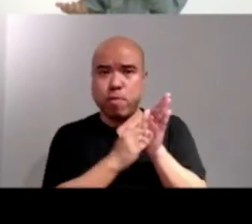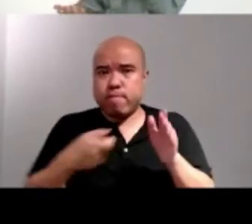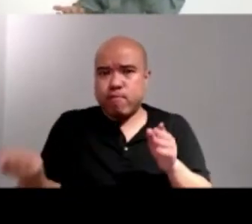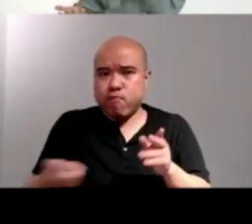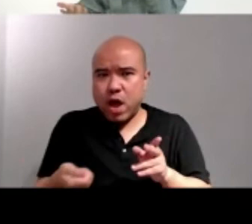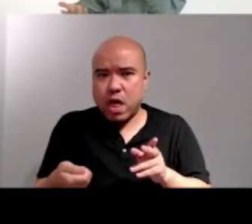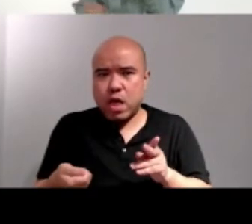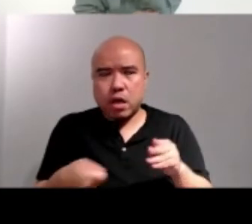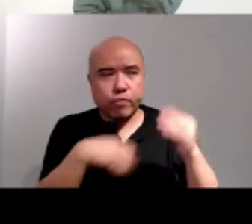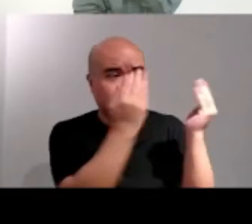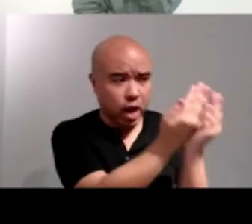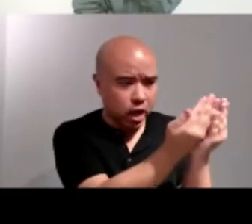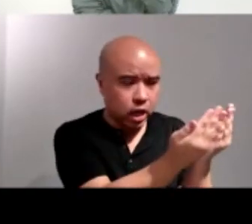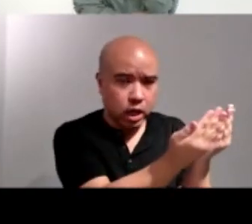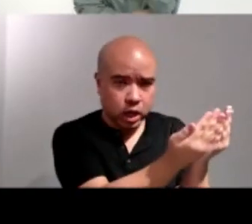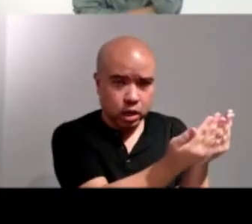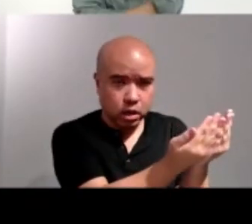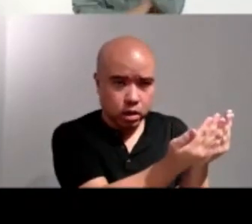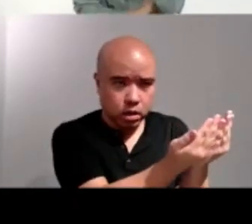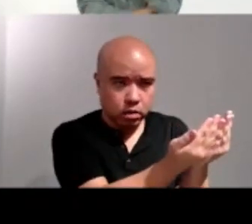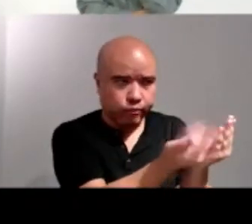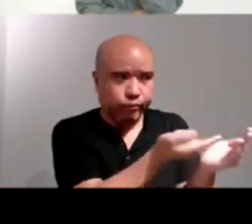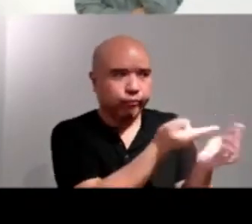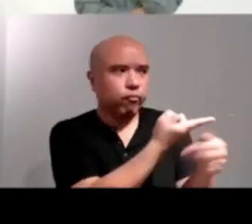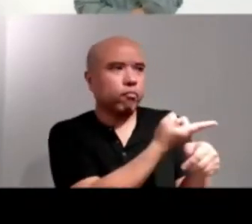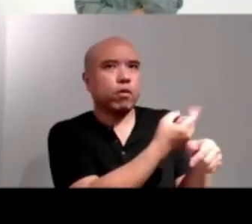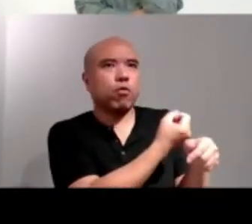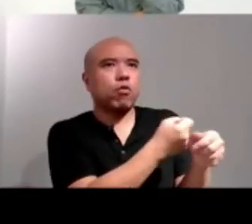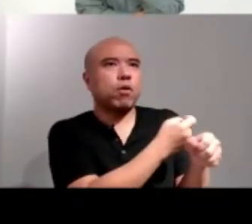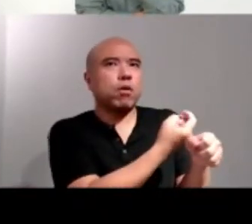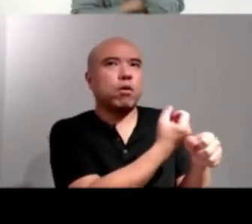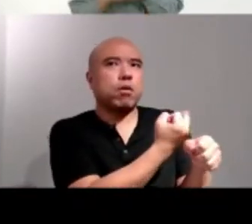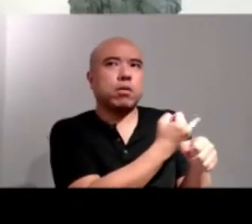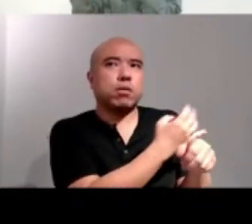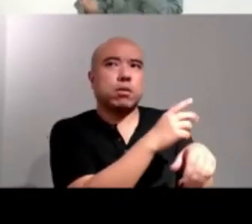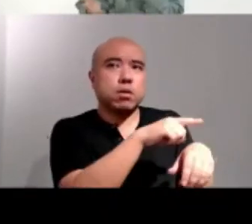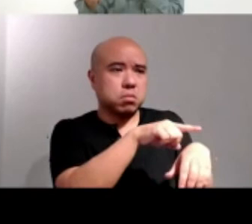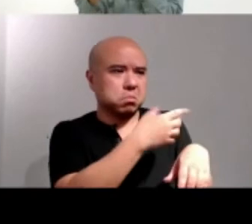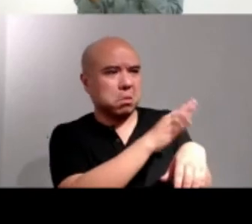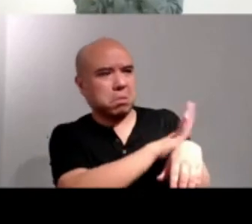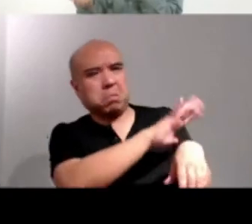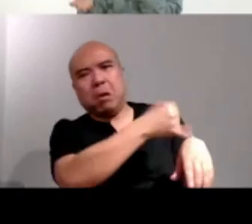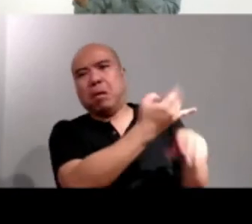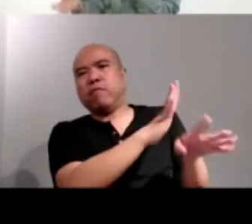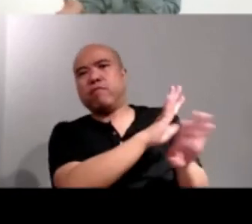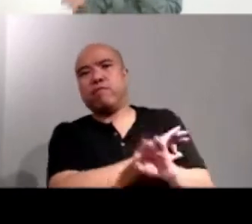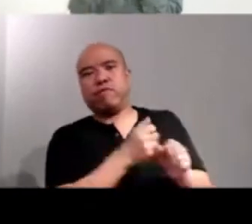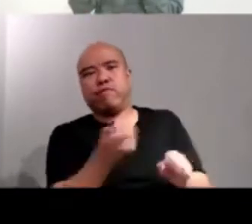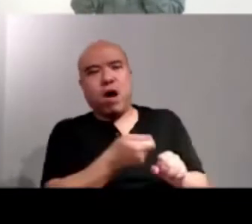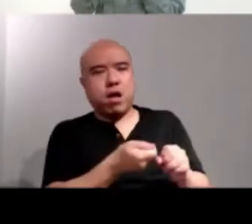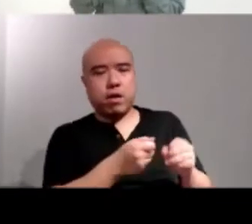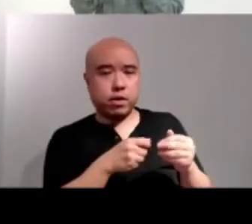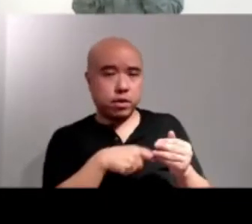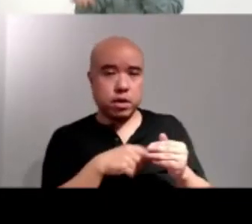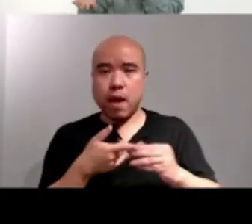何嘅讀物咧，我哋都只可以得幾秒嘅時間。咁依一個創作就係我用咗塵，一粒好簡單嘅塵，同